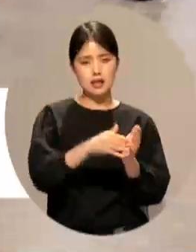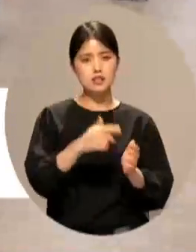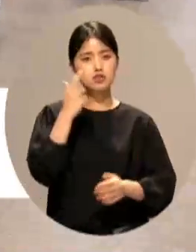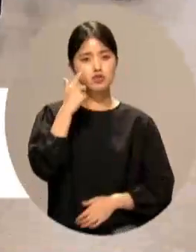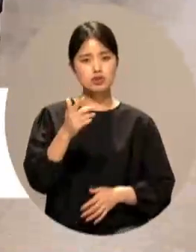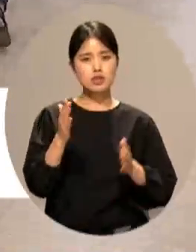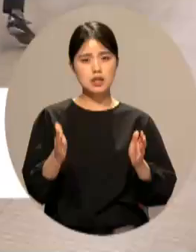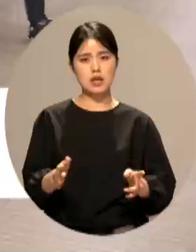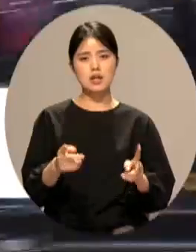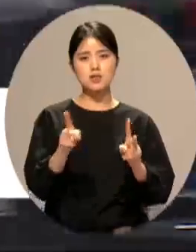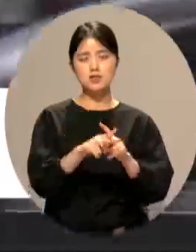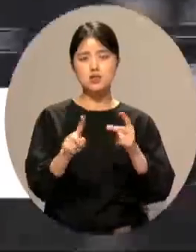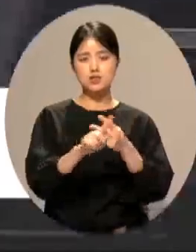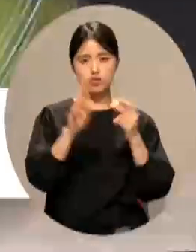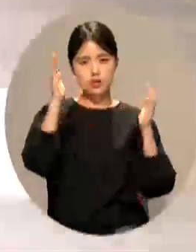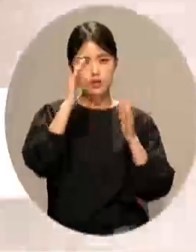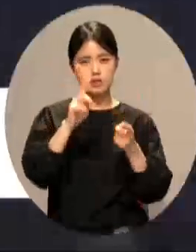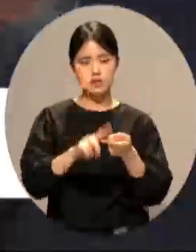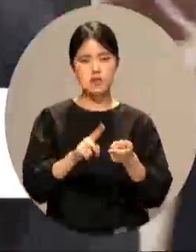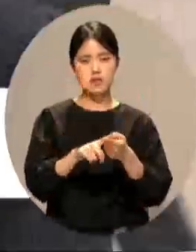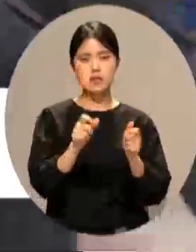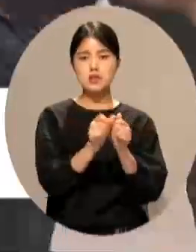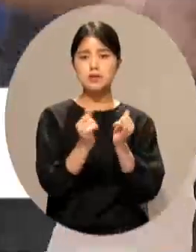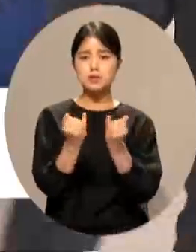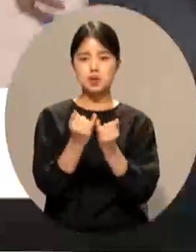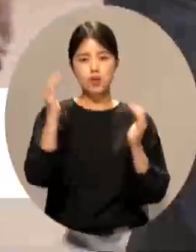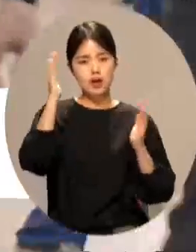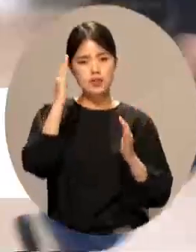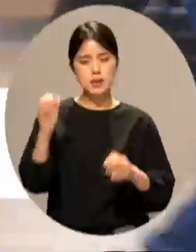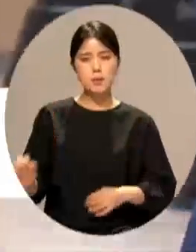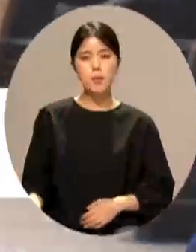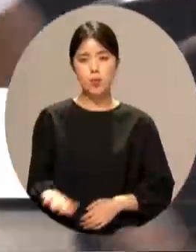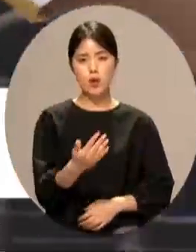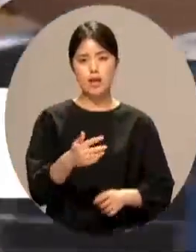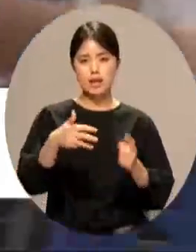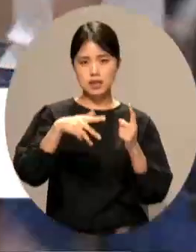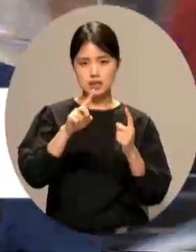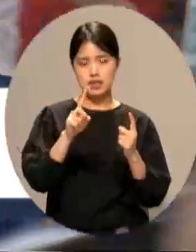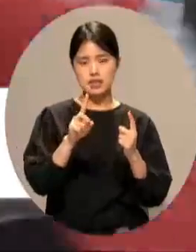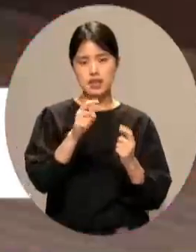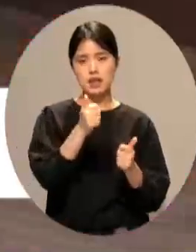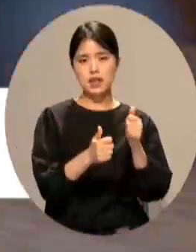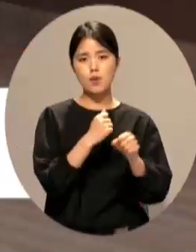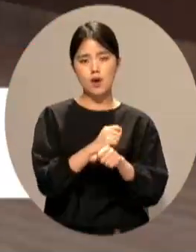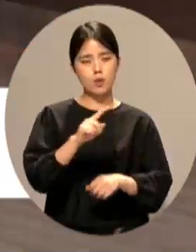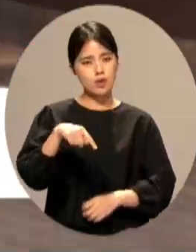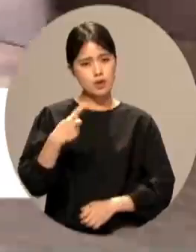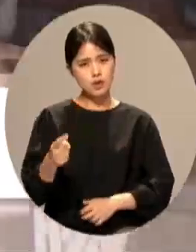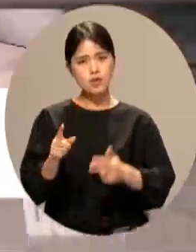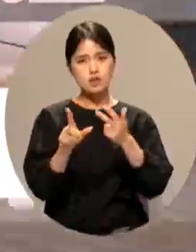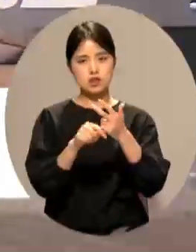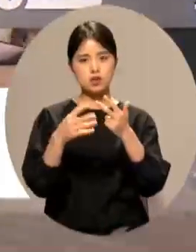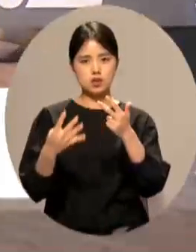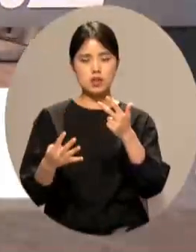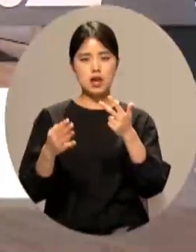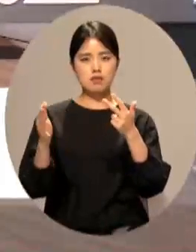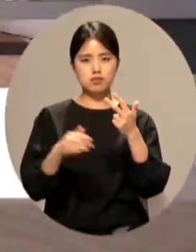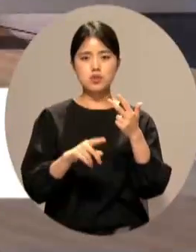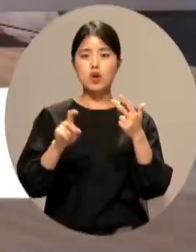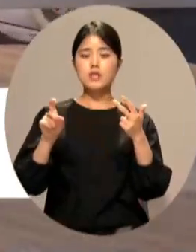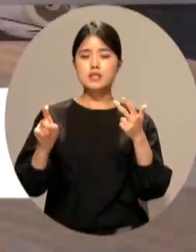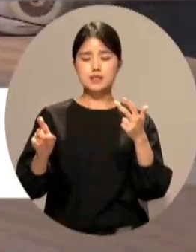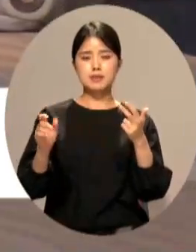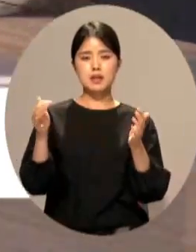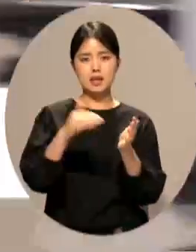대상으로 제36회 전국 남녀 학생 볼링 1차 대회를 열고 이어서 다음 달 4일부터 10일까지 7일